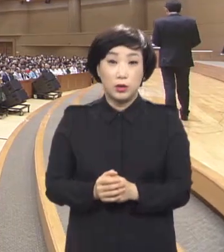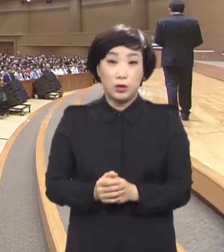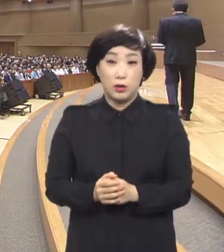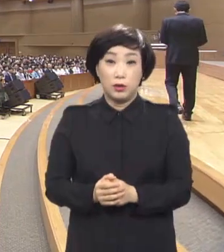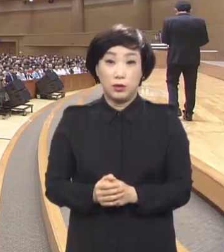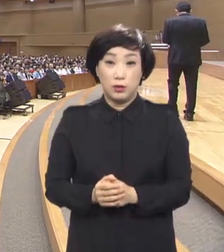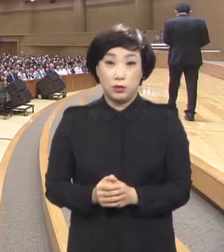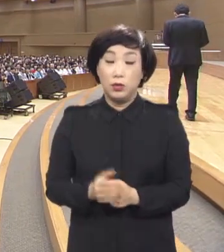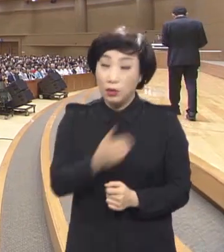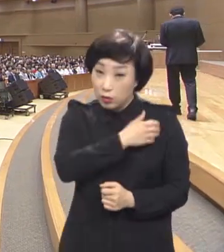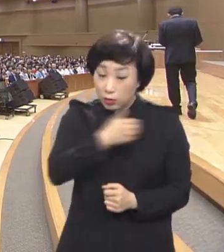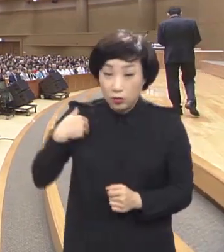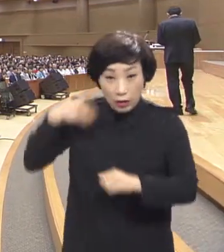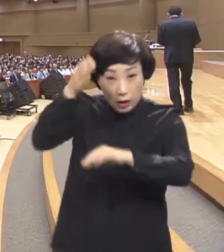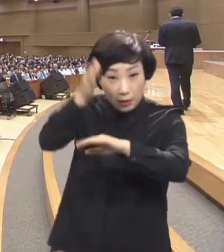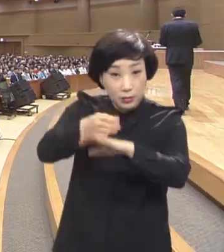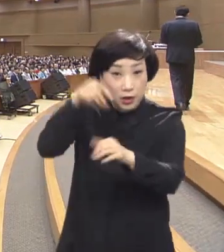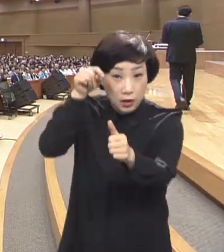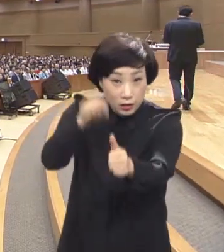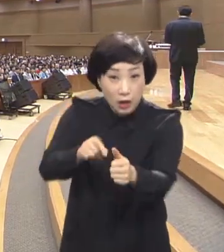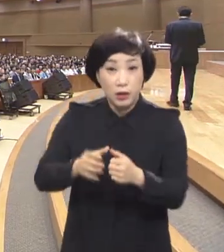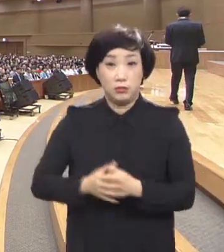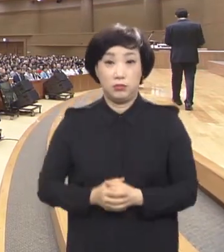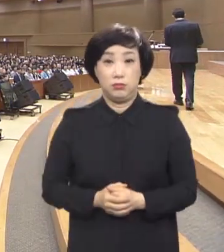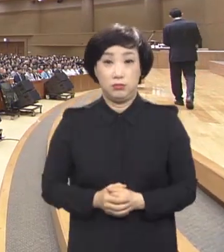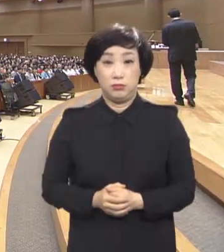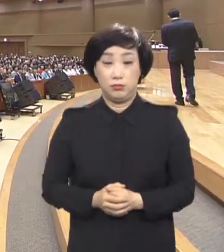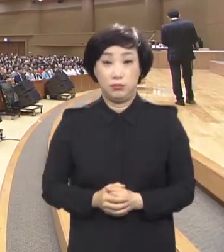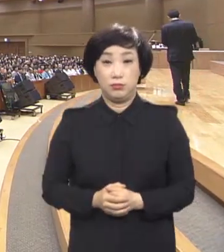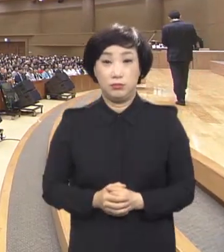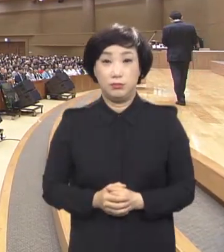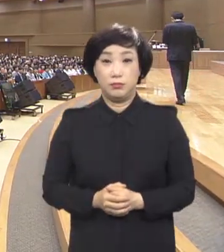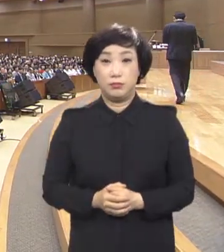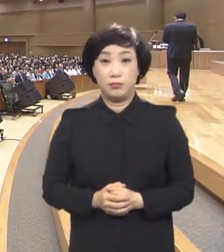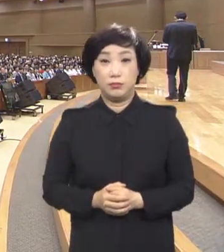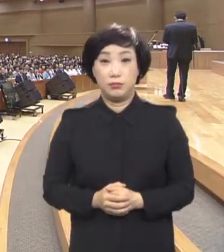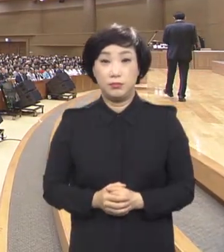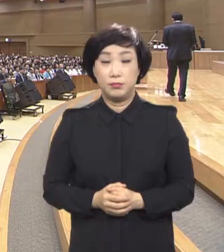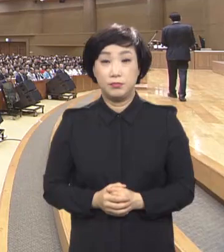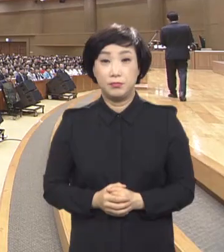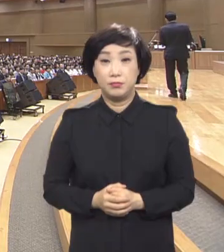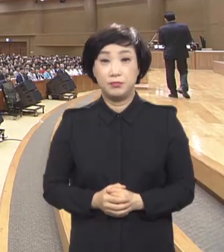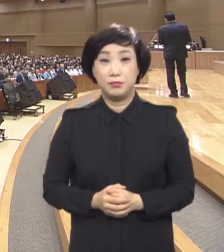감사하라 이렇게 말씀하셨습니다